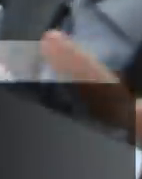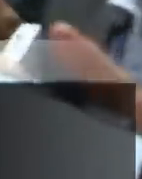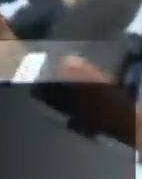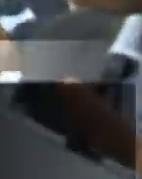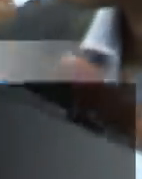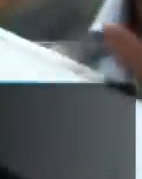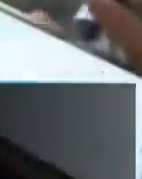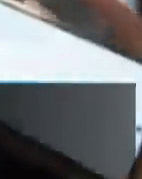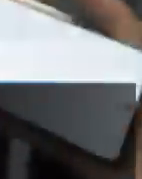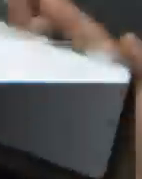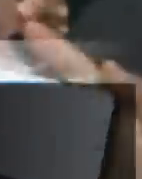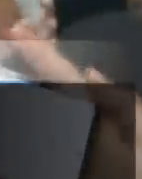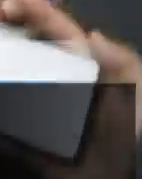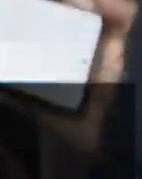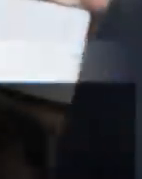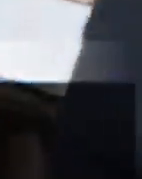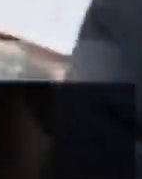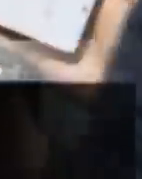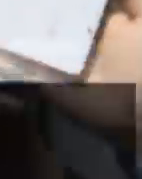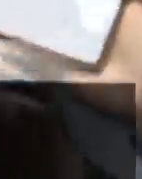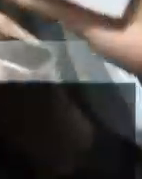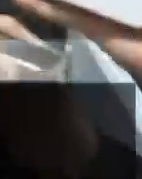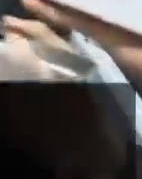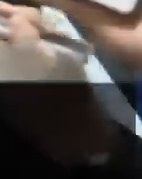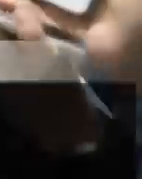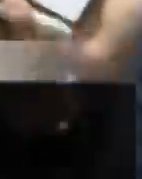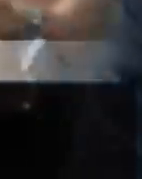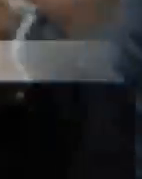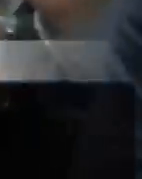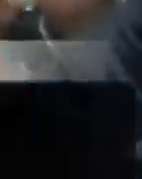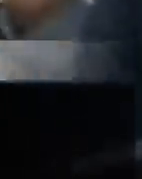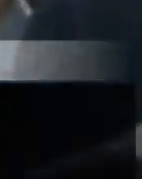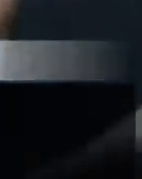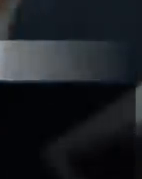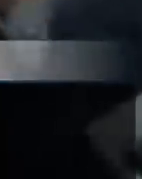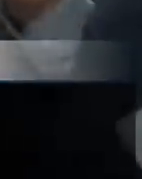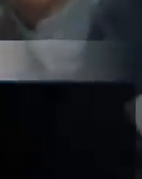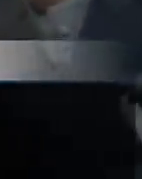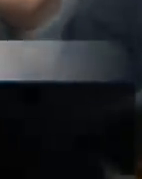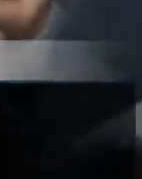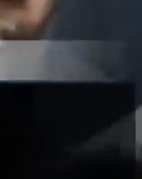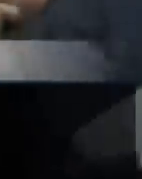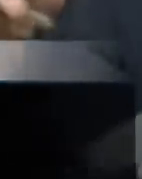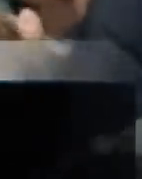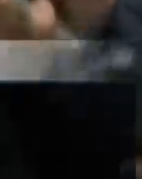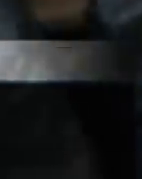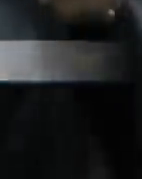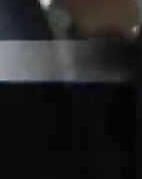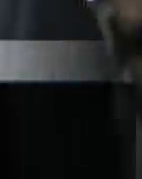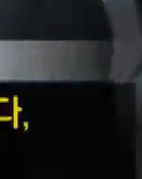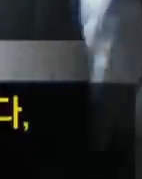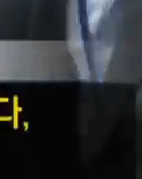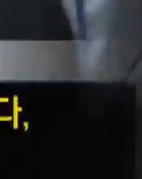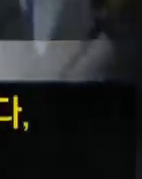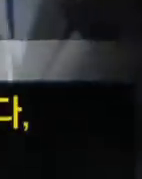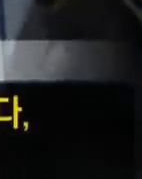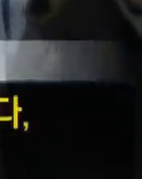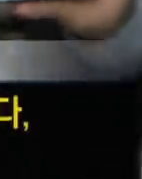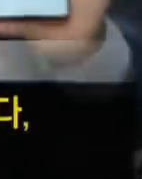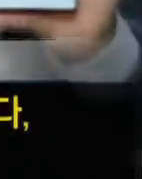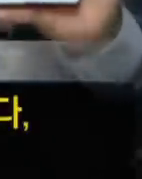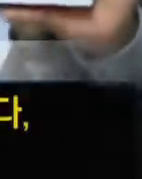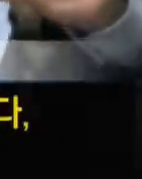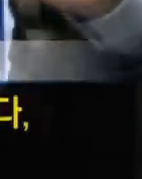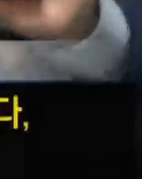당대표 이게 무슨 독재입니까? 저 이해가 안 갑니다. 이번 문제의 본질은 뭐 천안함 뭐 이런 팩트들이 문제가 아니라 기본